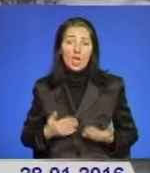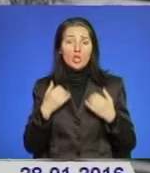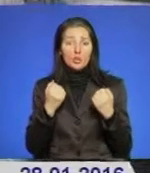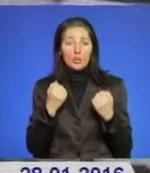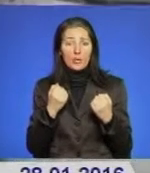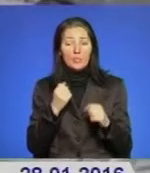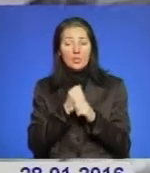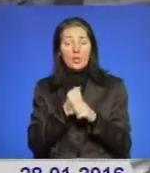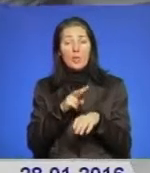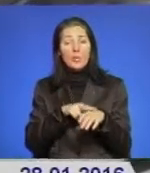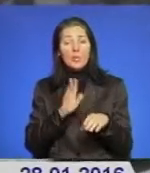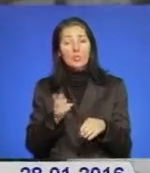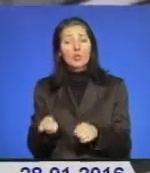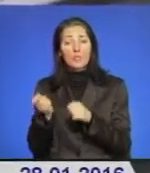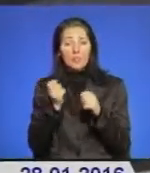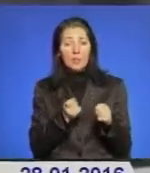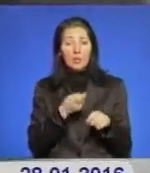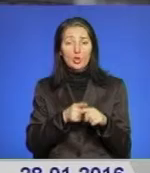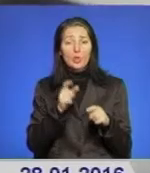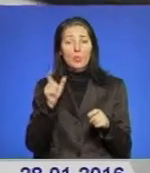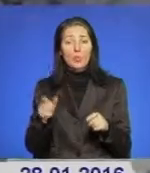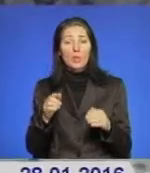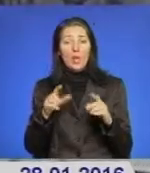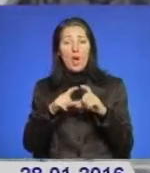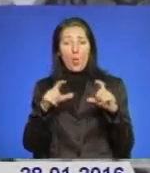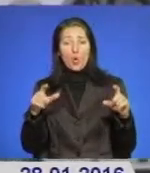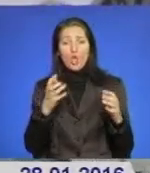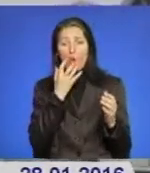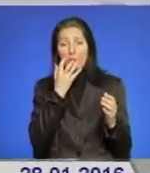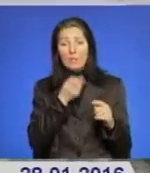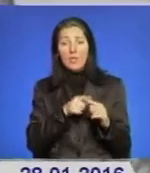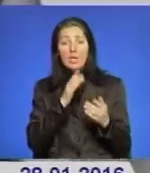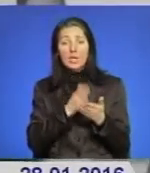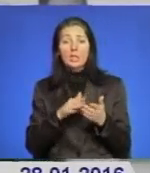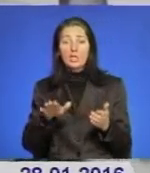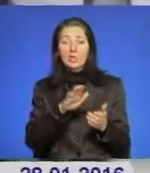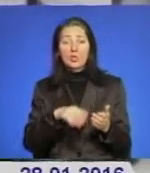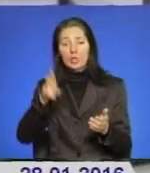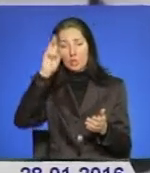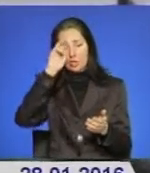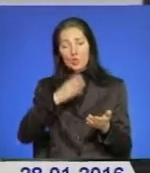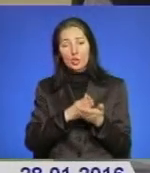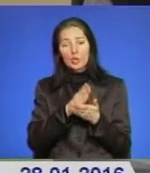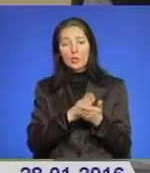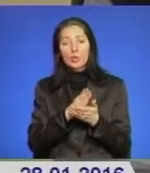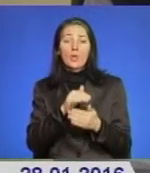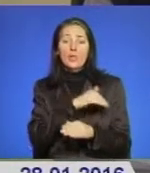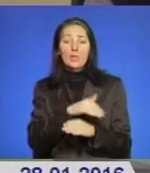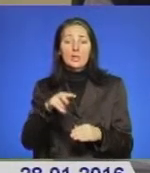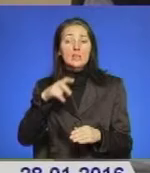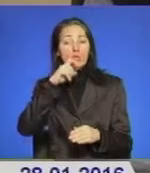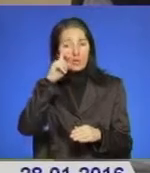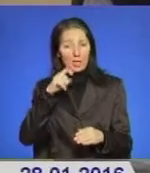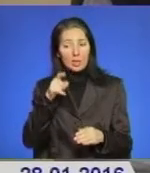Працівникам поліції було доставлено даного громадянина в пункт обігріву, який знаходиться на території Державної служби надзвичайної ситуації по вулиці Лесі Українки, де даний громадянин